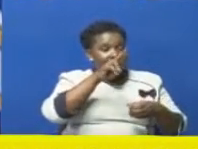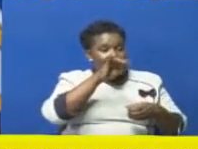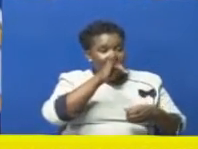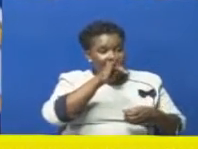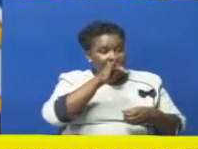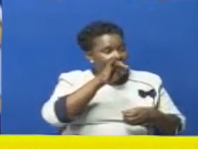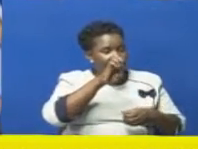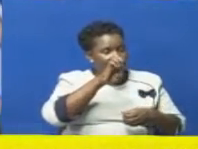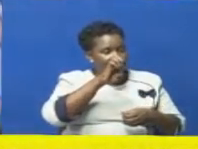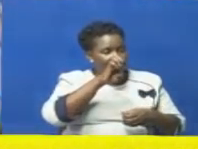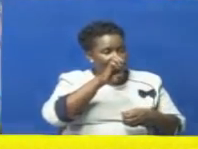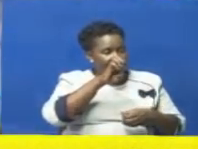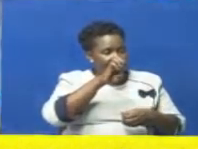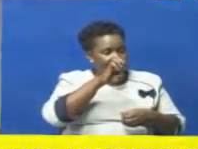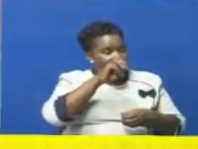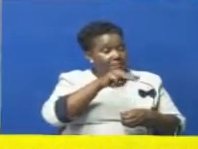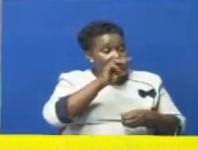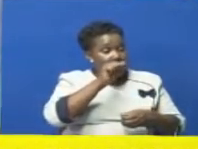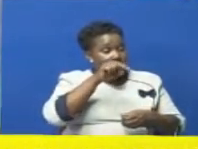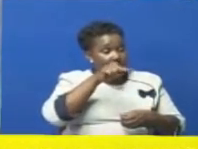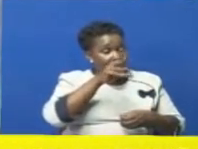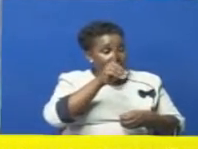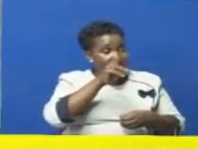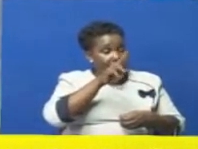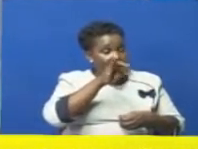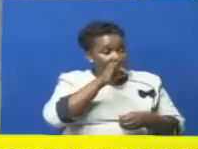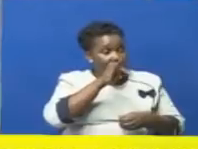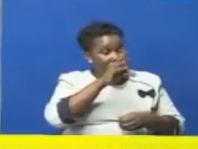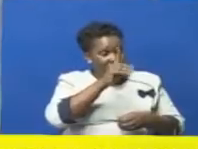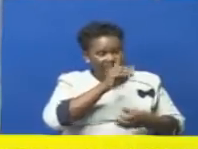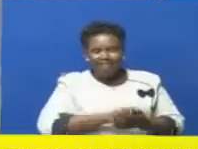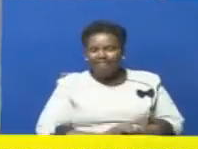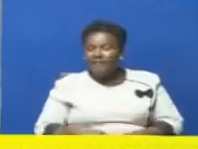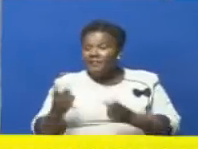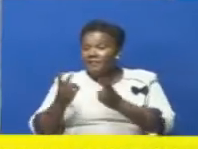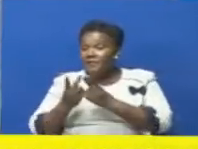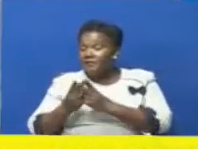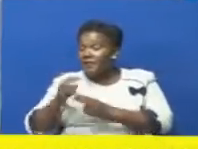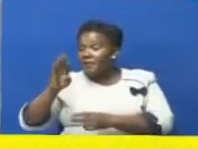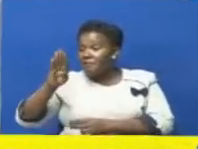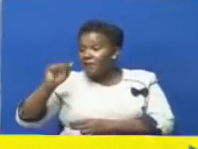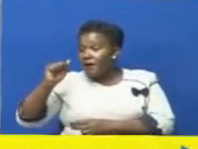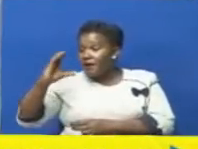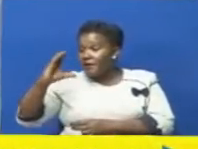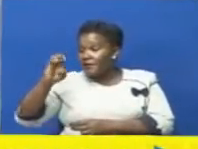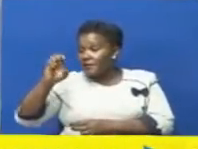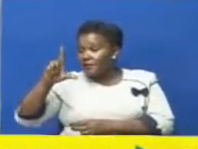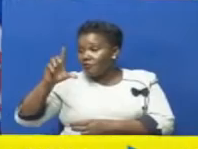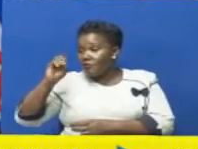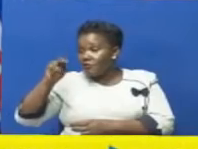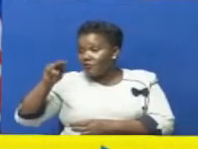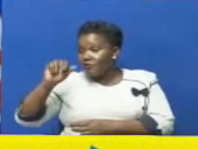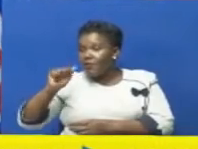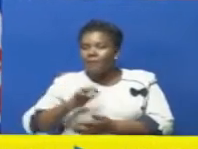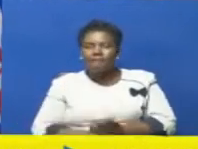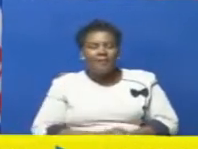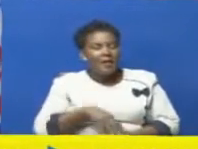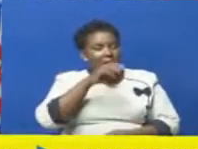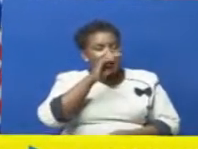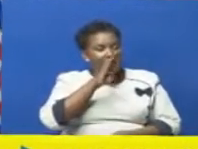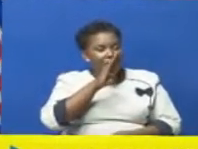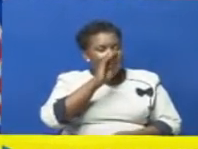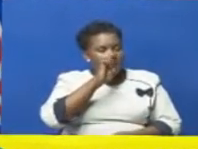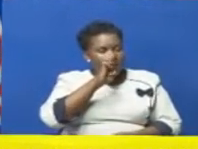Hapo kesho siku ya Jumatano, kundi E, Barcelona wanaikaribisha Dynamo Kiev, huku Benfica wao kicheza